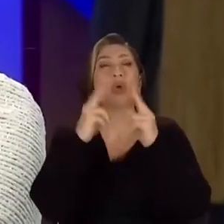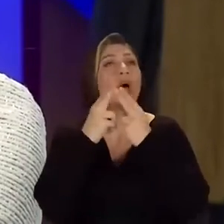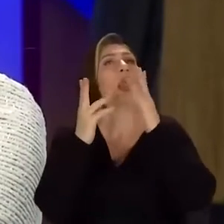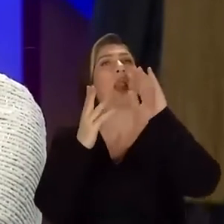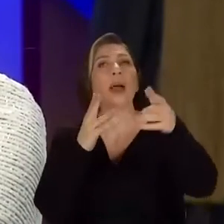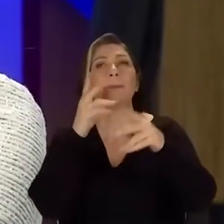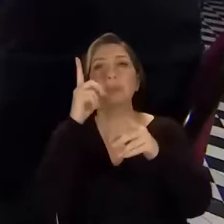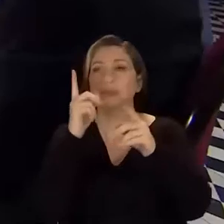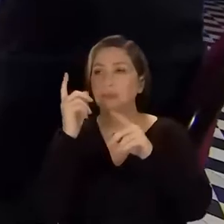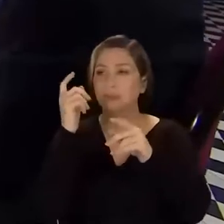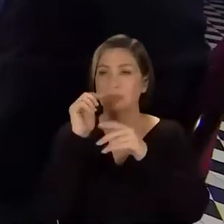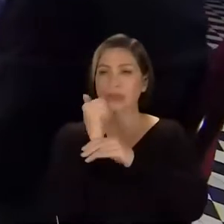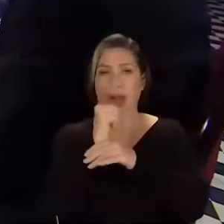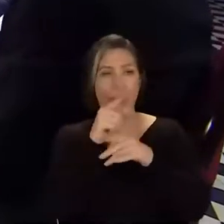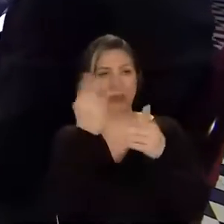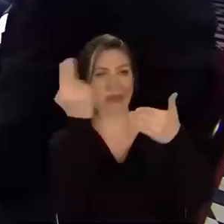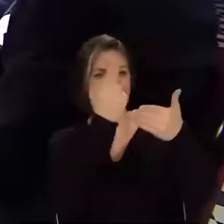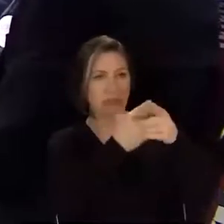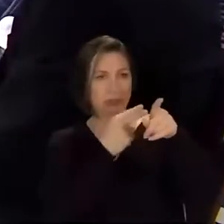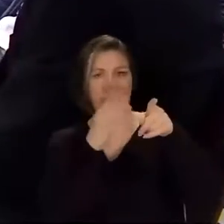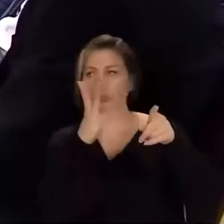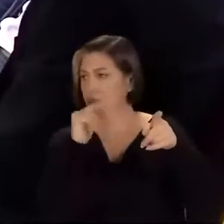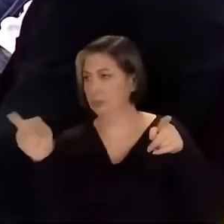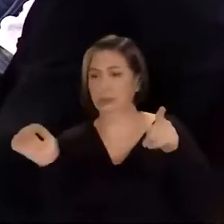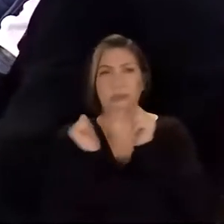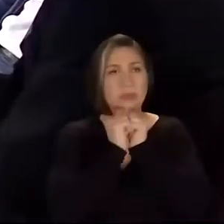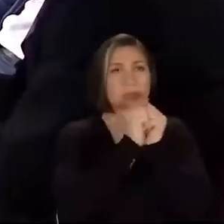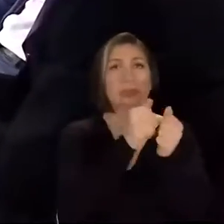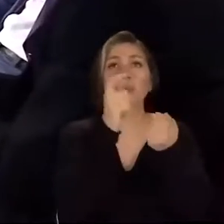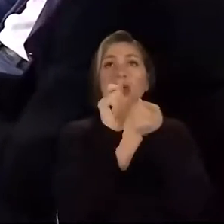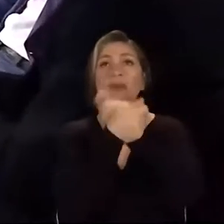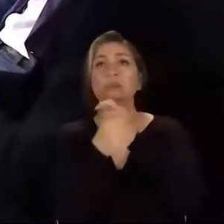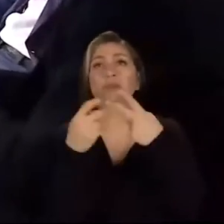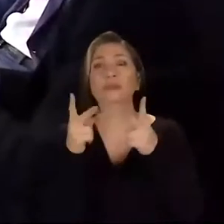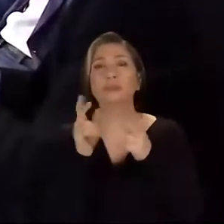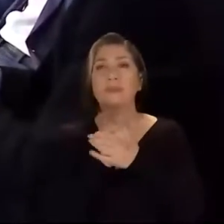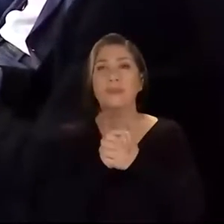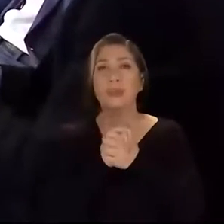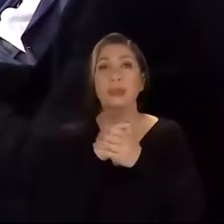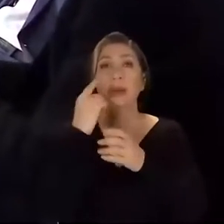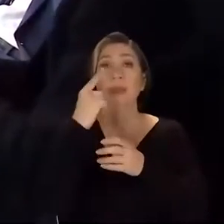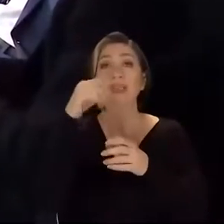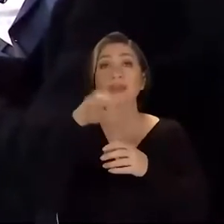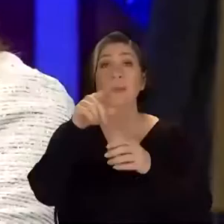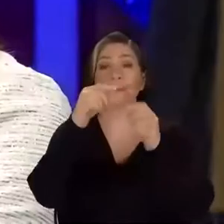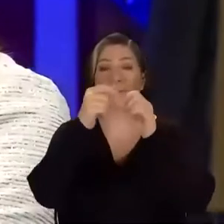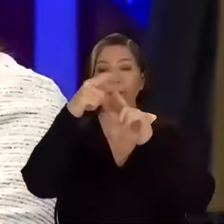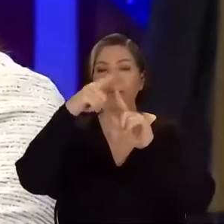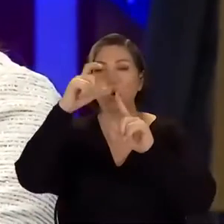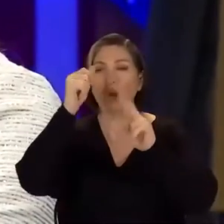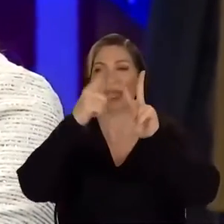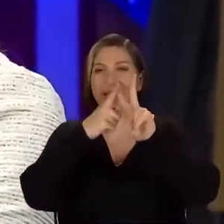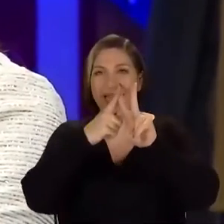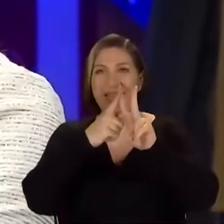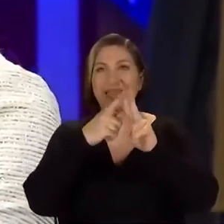bir eksperle bir sanat eserini hemen bir eksper vasıtasıyla paraya çevirebilirsiniz. Bakın şimdi Bitcoin'den bahsederken kripto